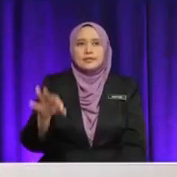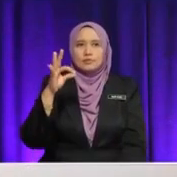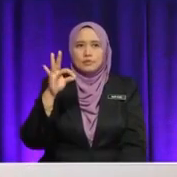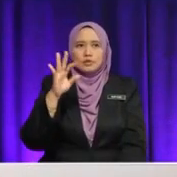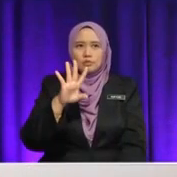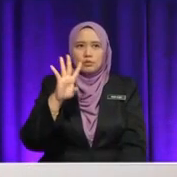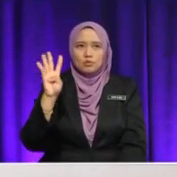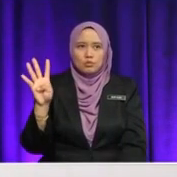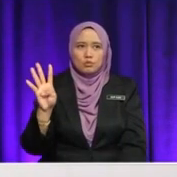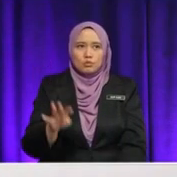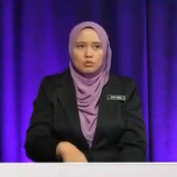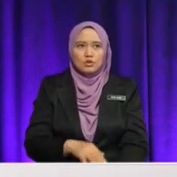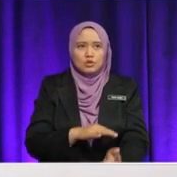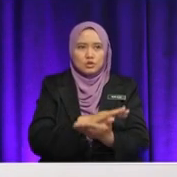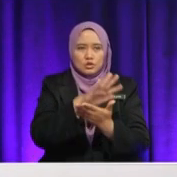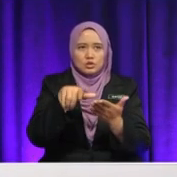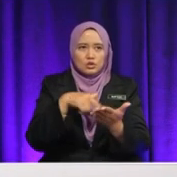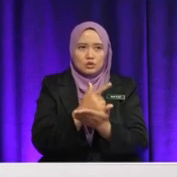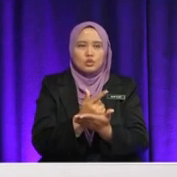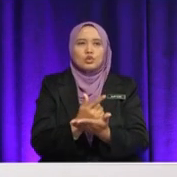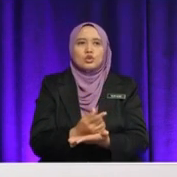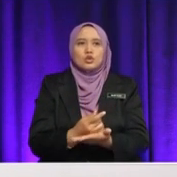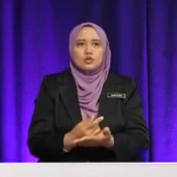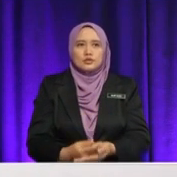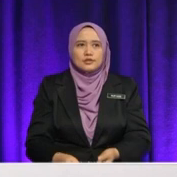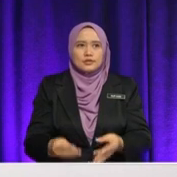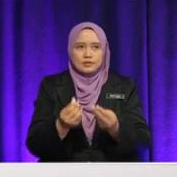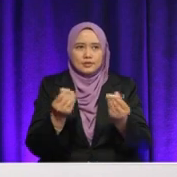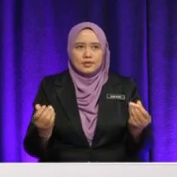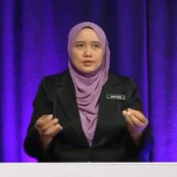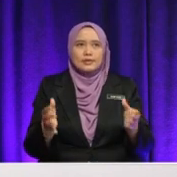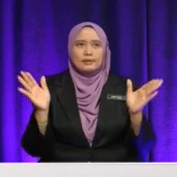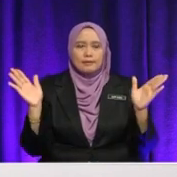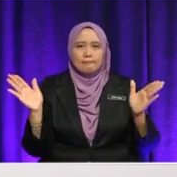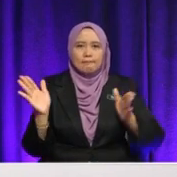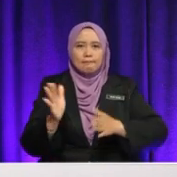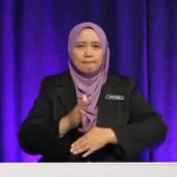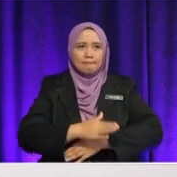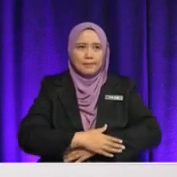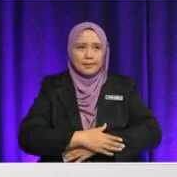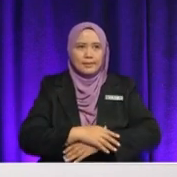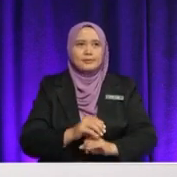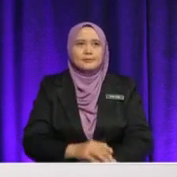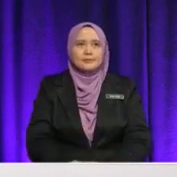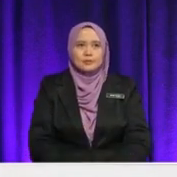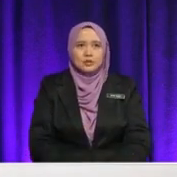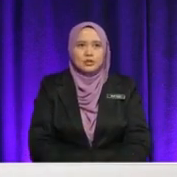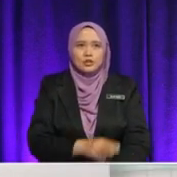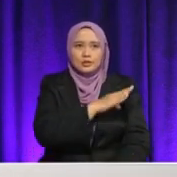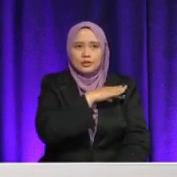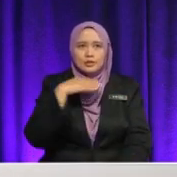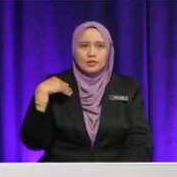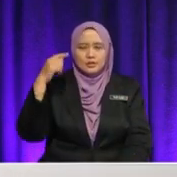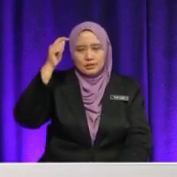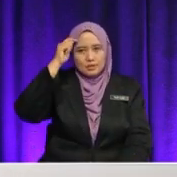Bermuda 29oktober lewat sedikit di Terengganu roj cuma yang penting yang pada langkah ketiga adalah pendaftaran penghuni